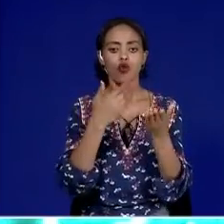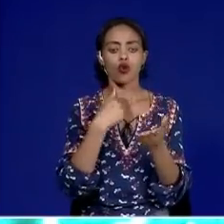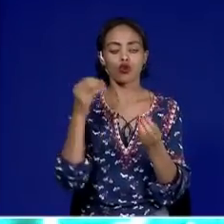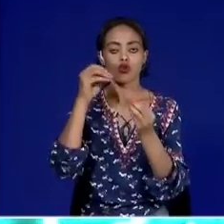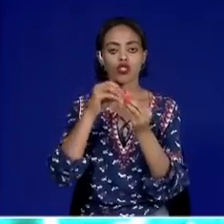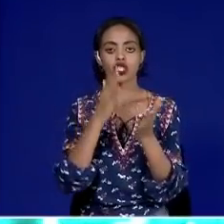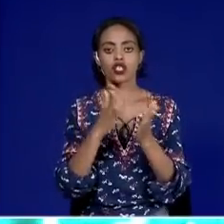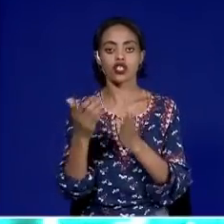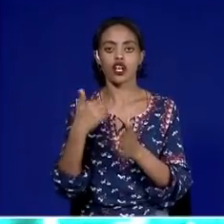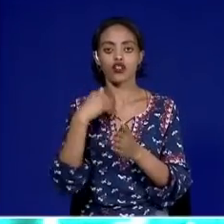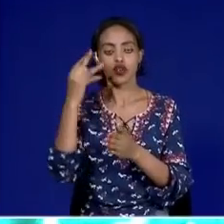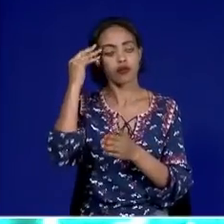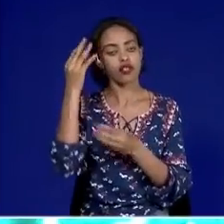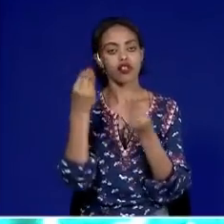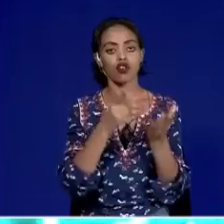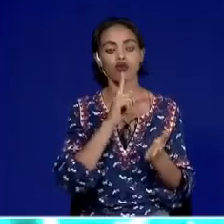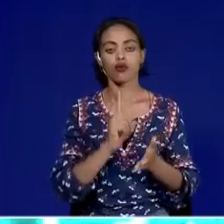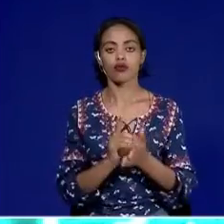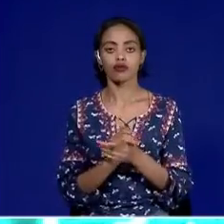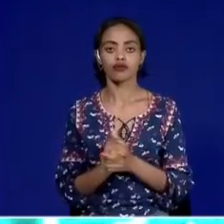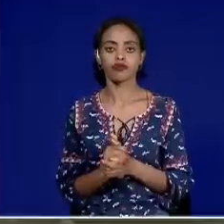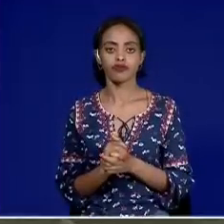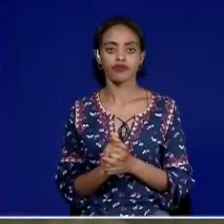استخلاي زلاخ إن حبريتا مرسا صفا أسانا ديولو